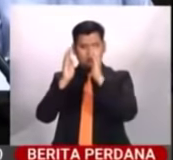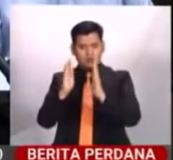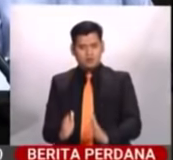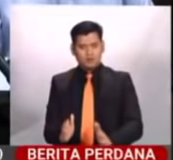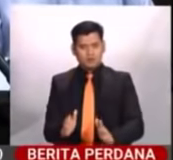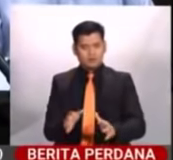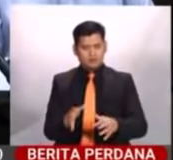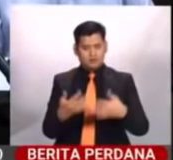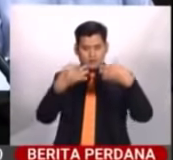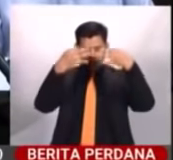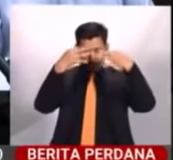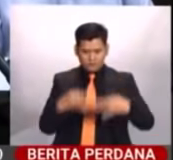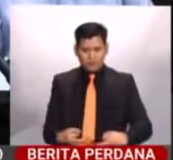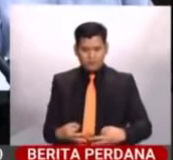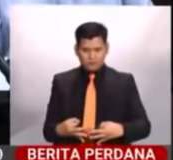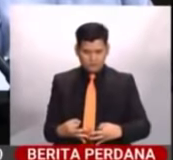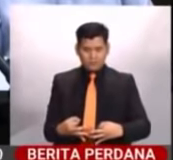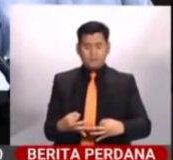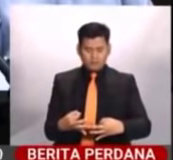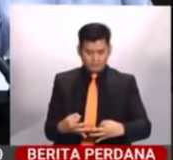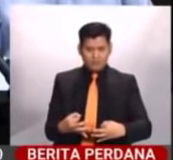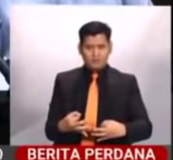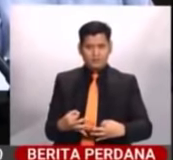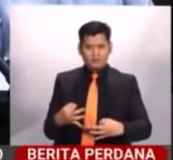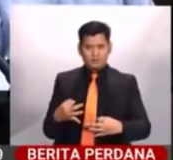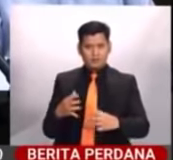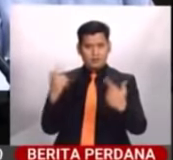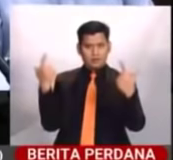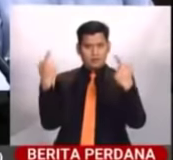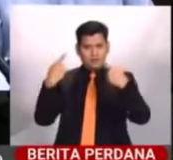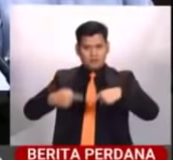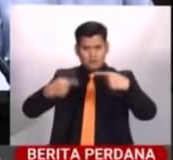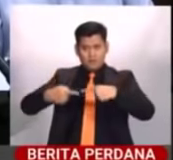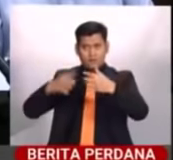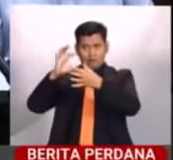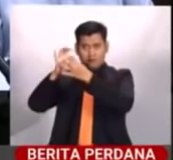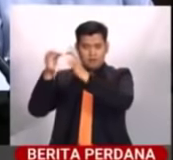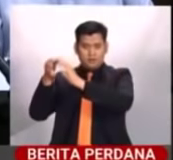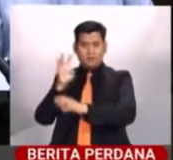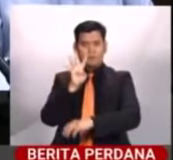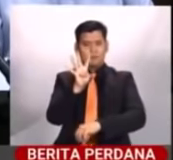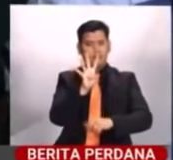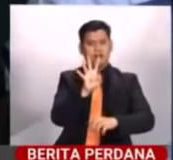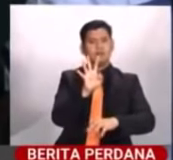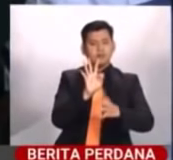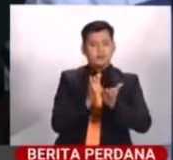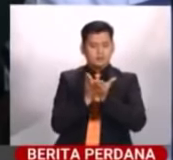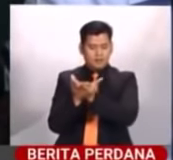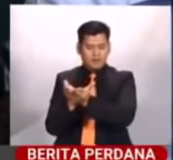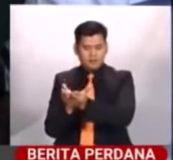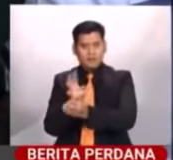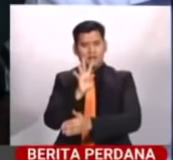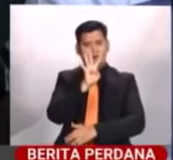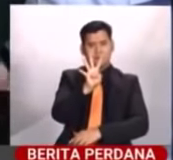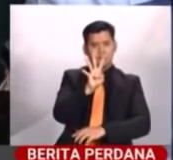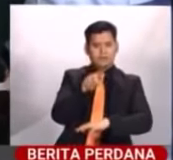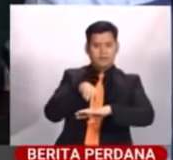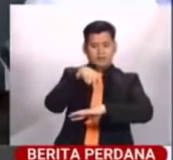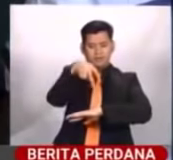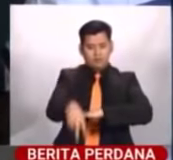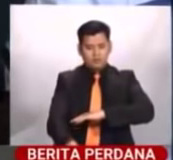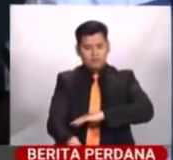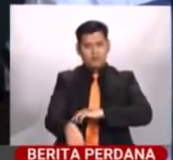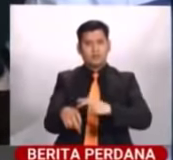Tokyo 2020. 4 dari pelayaran, 4 dari sukan terjun serta masing-masing satu